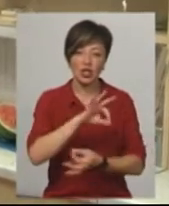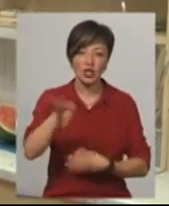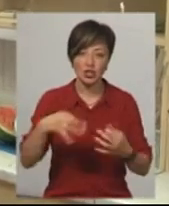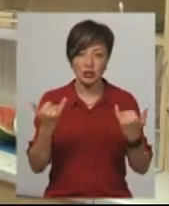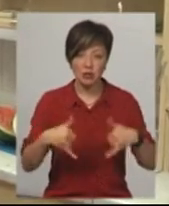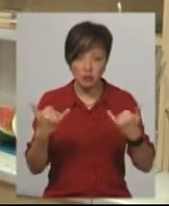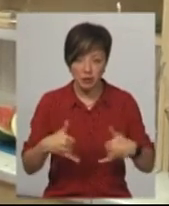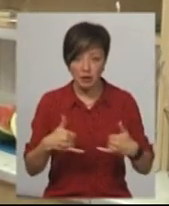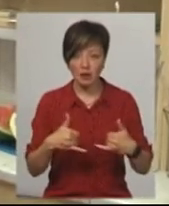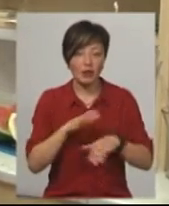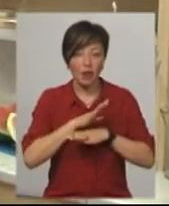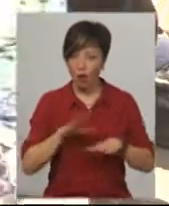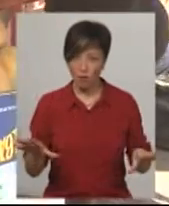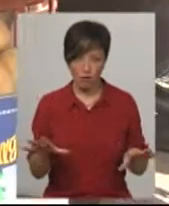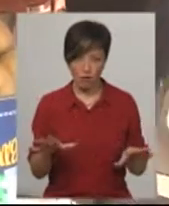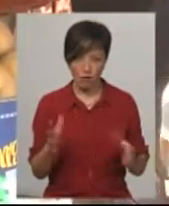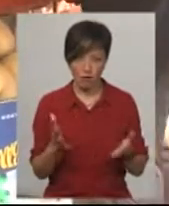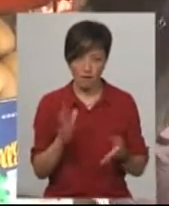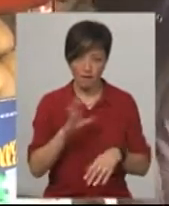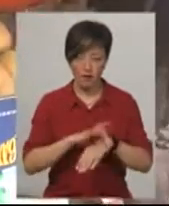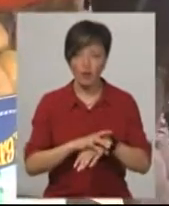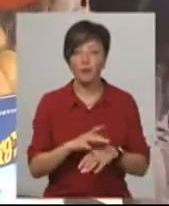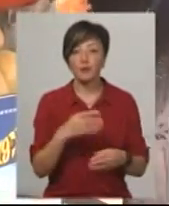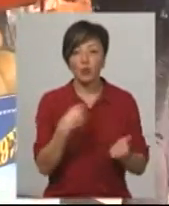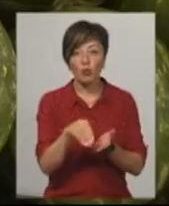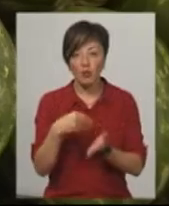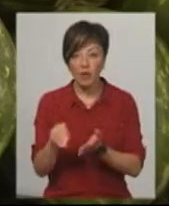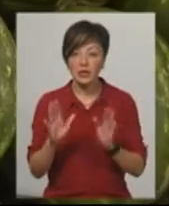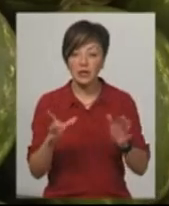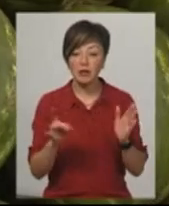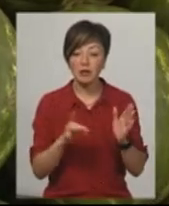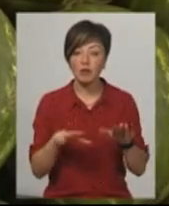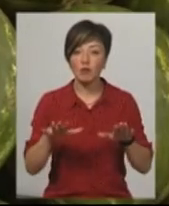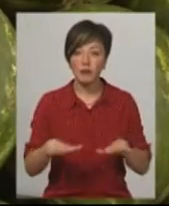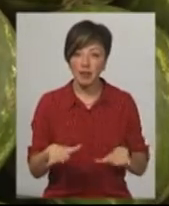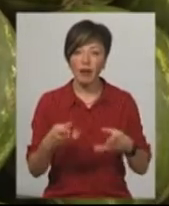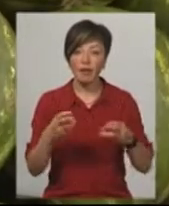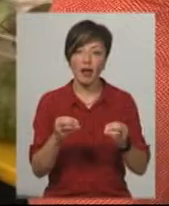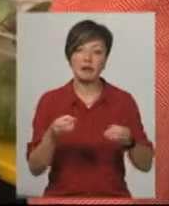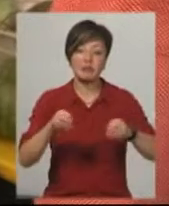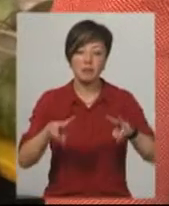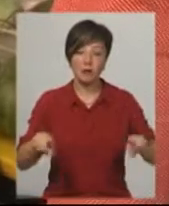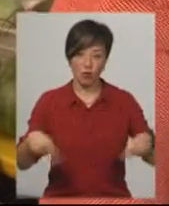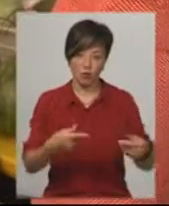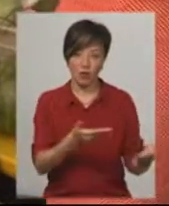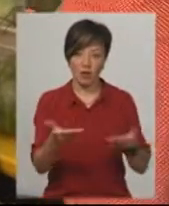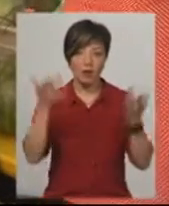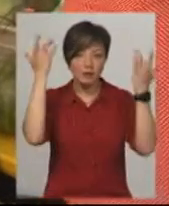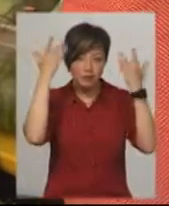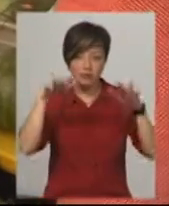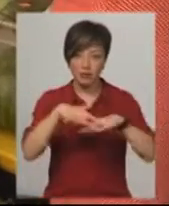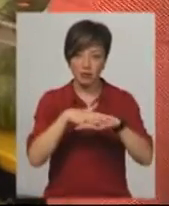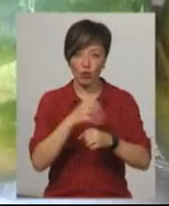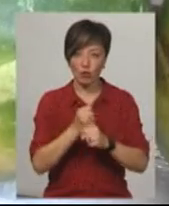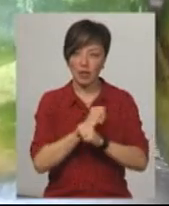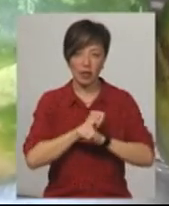вмістом нітратів не було виявлено. Купувати кавуни потрібно лише в тих місцях, де організована торгівля. На стихійних ринках цього